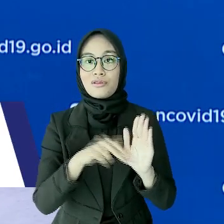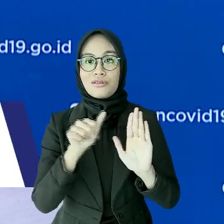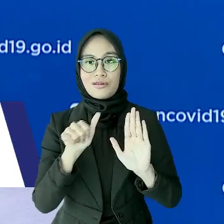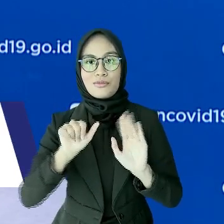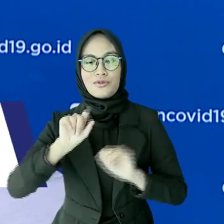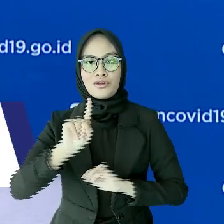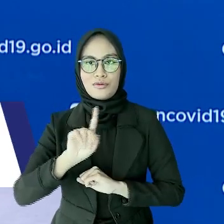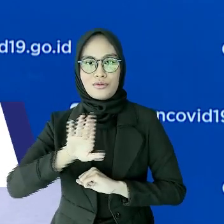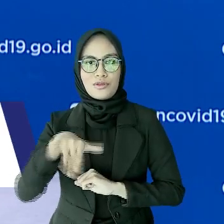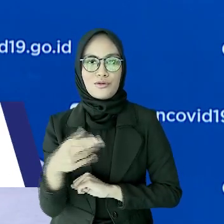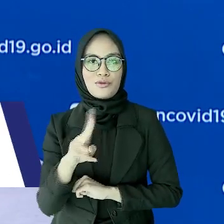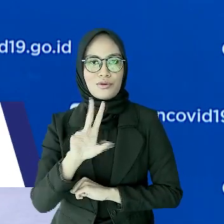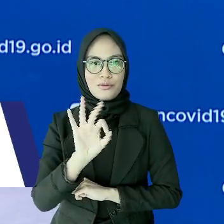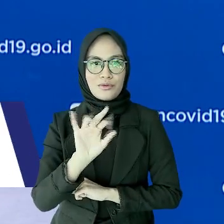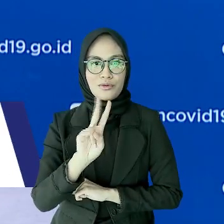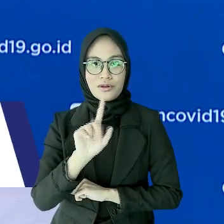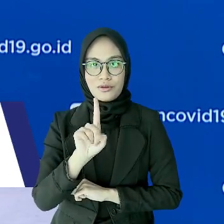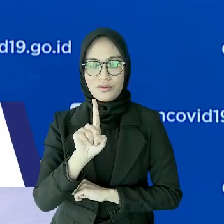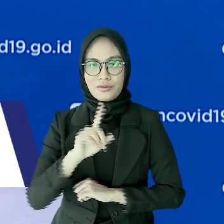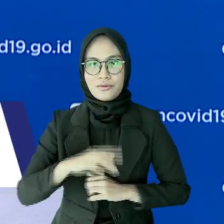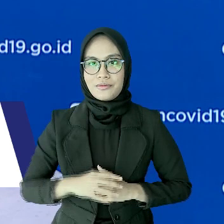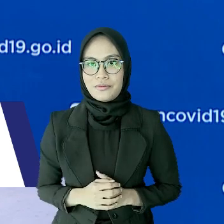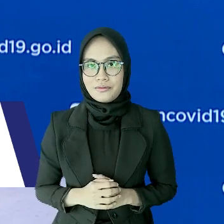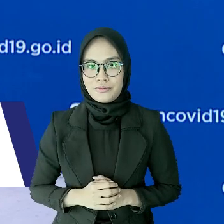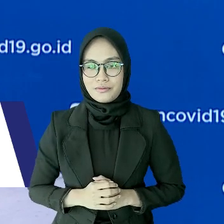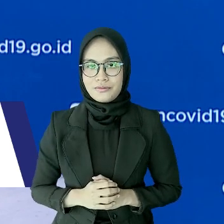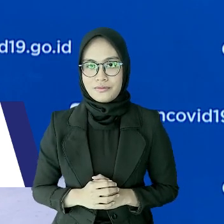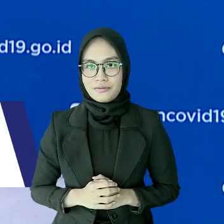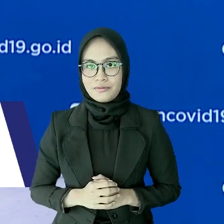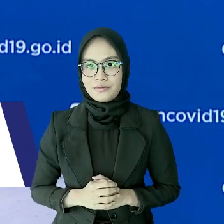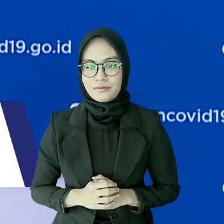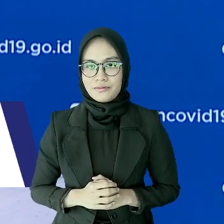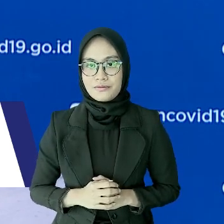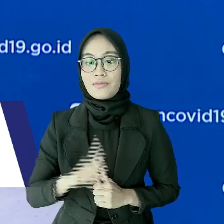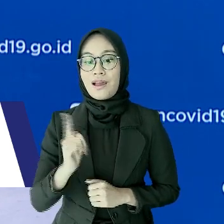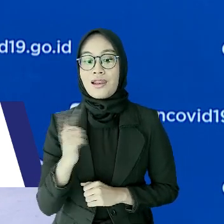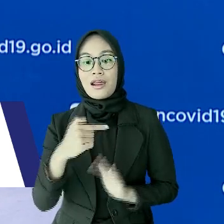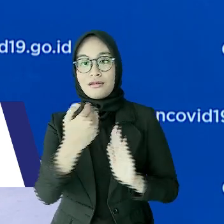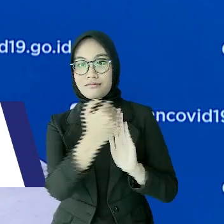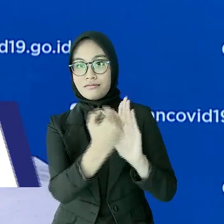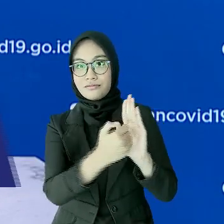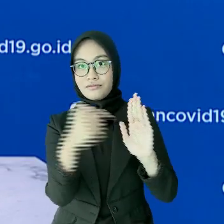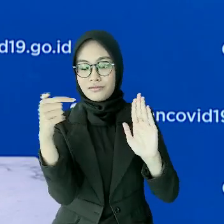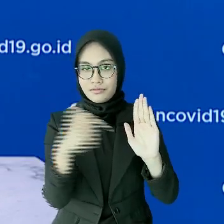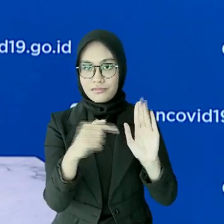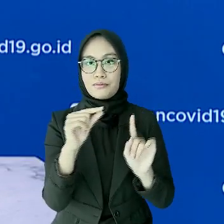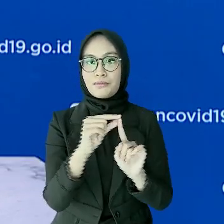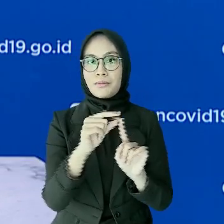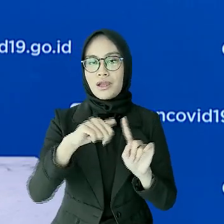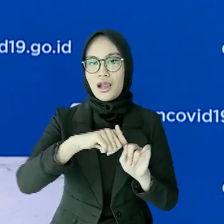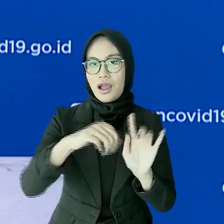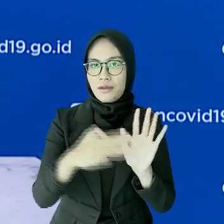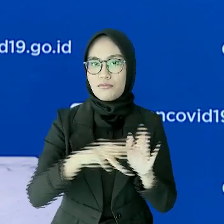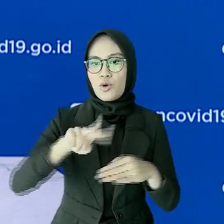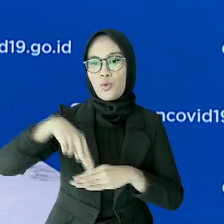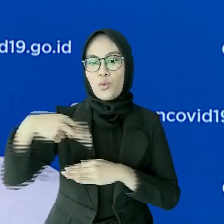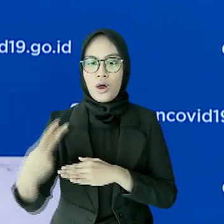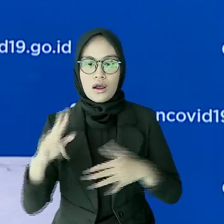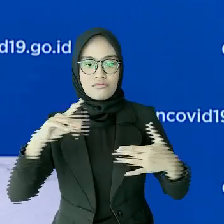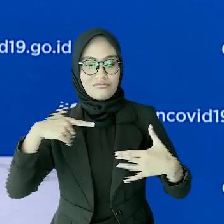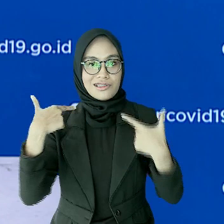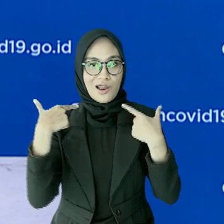tahun 2021. Berdasarkan Inmendagri ini, PPKM di luar Jawa Bali